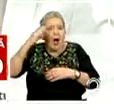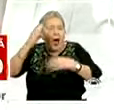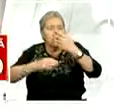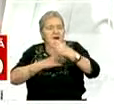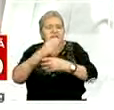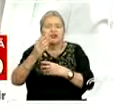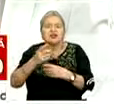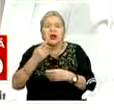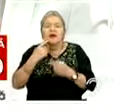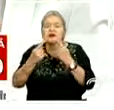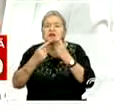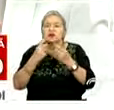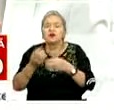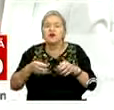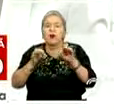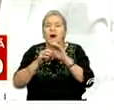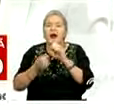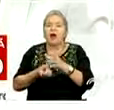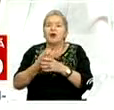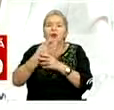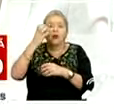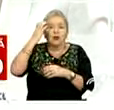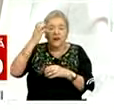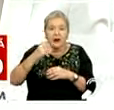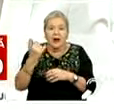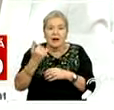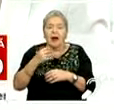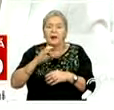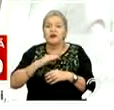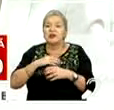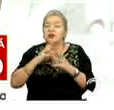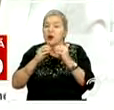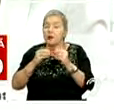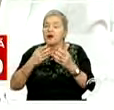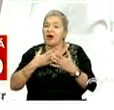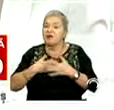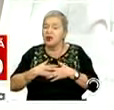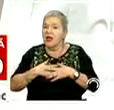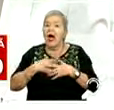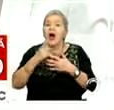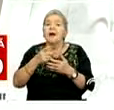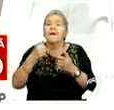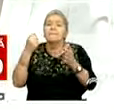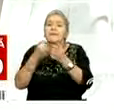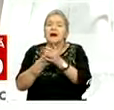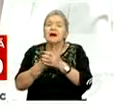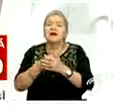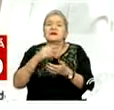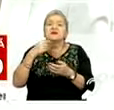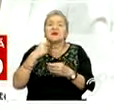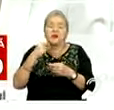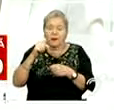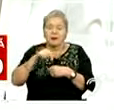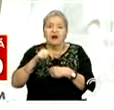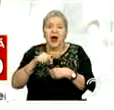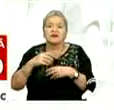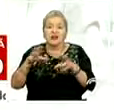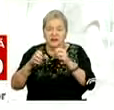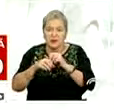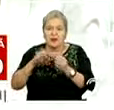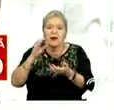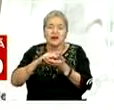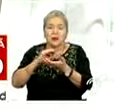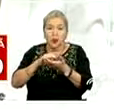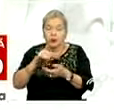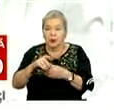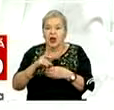pentru formarea noului guvern pe care președintele Iohannis ar fi vrut să-l vadă conturat cel târziu săptămâna aceasta. Șeful PSD, Marcel Ciolacu,